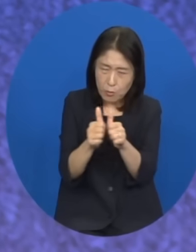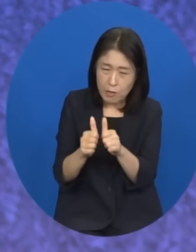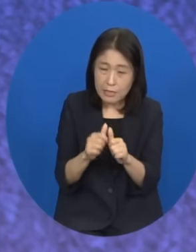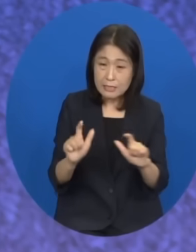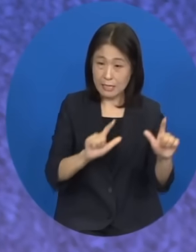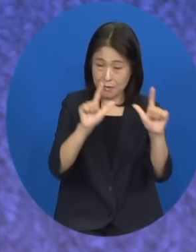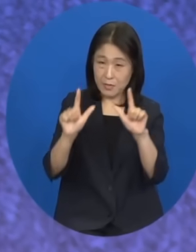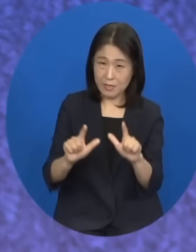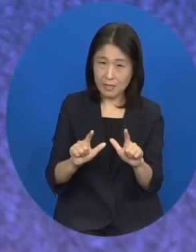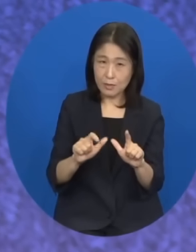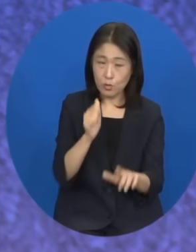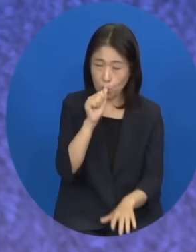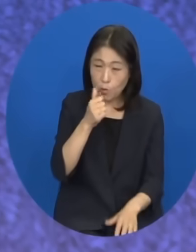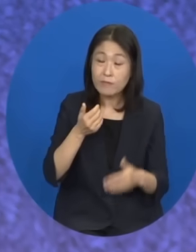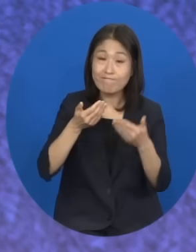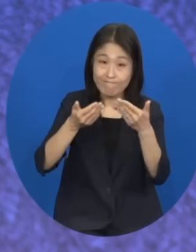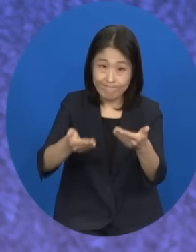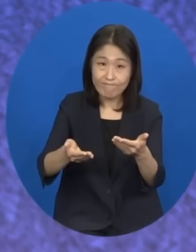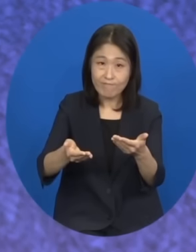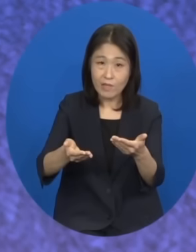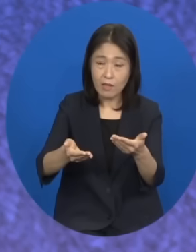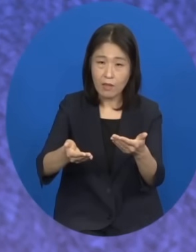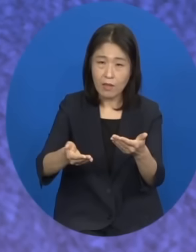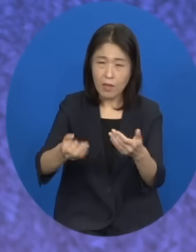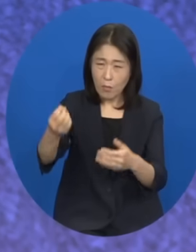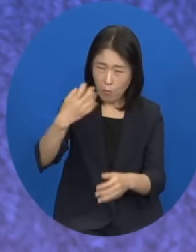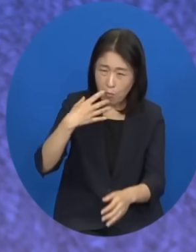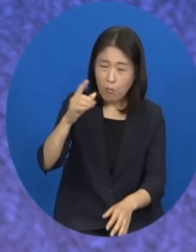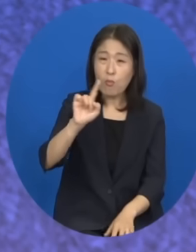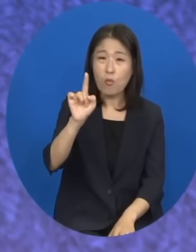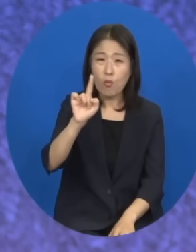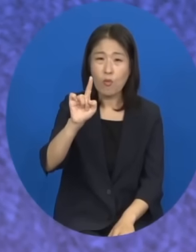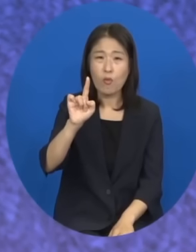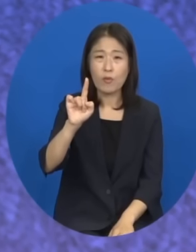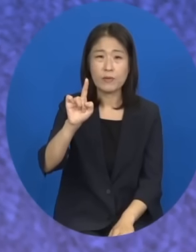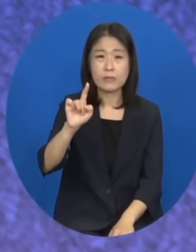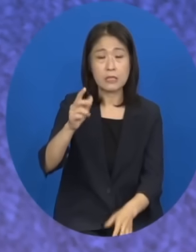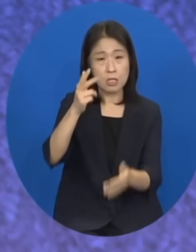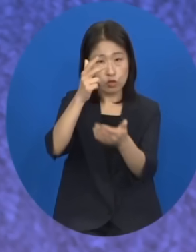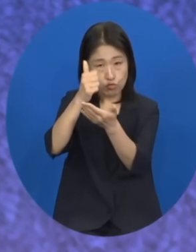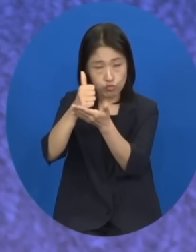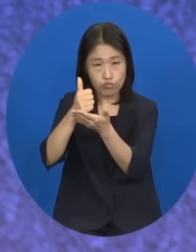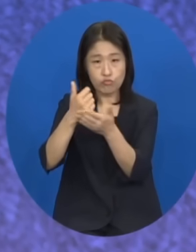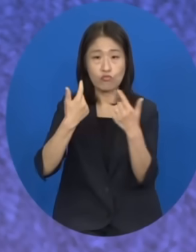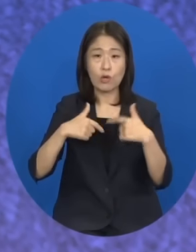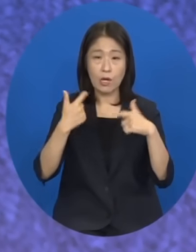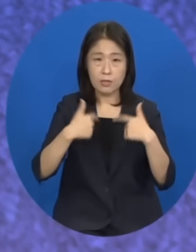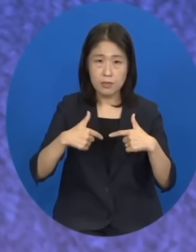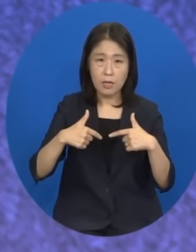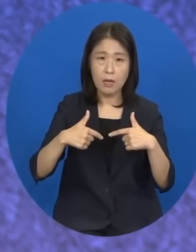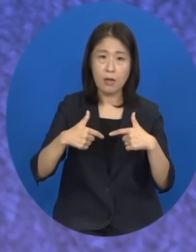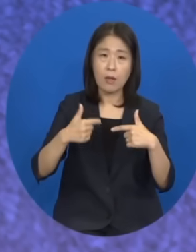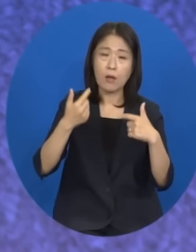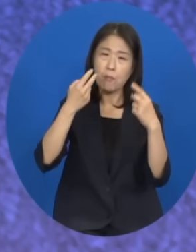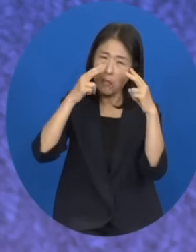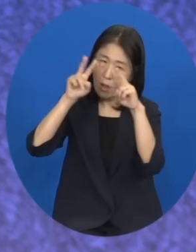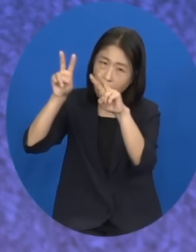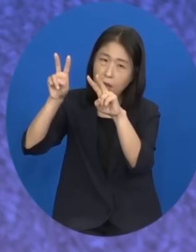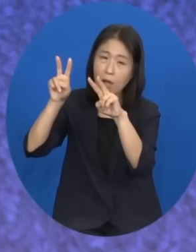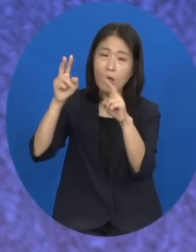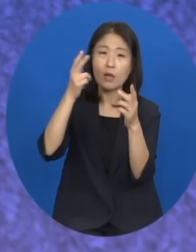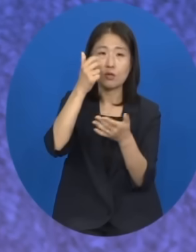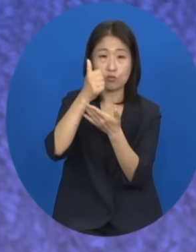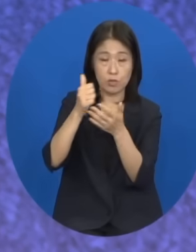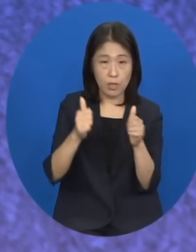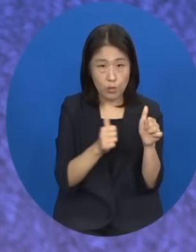그 목사님이 금방 그런 반응을 보이세요. 주님과 항상 주님을 바라보고 주님과